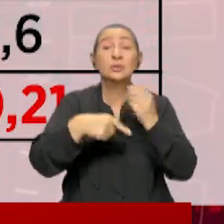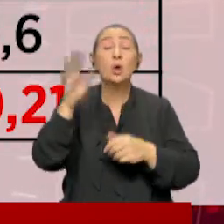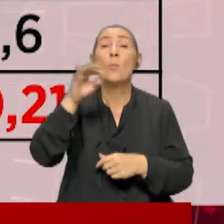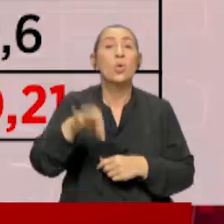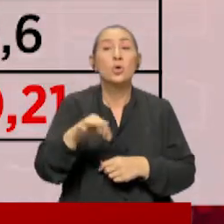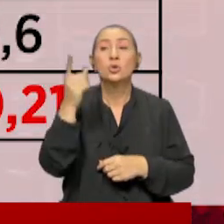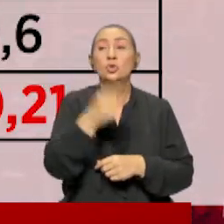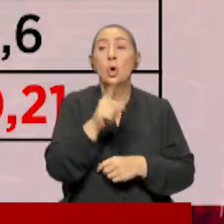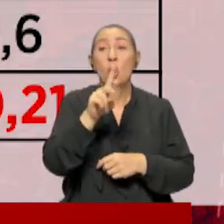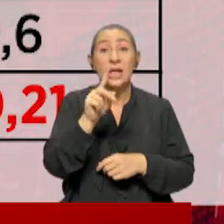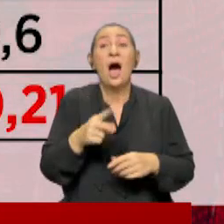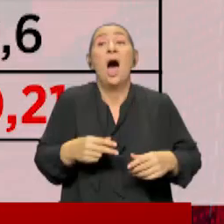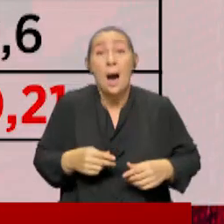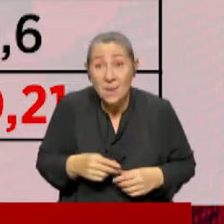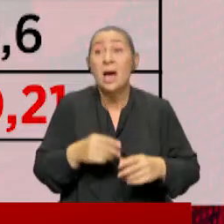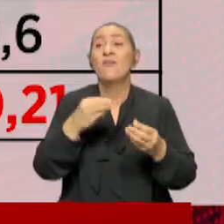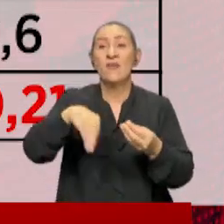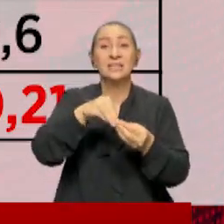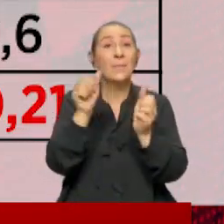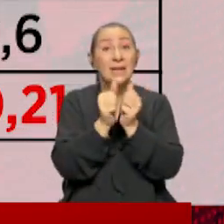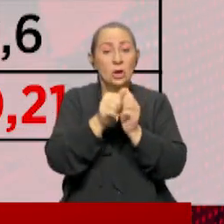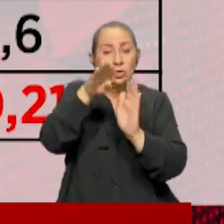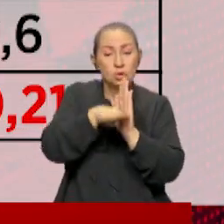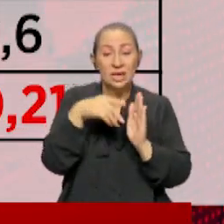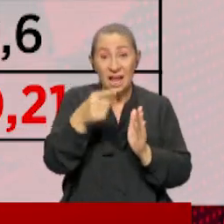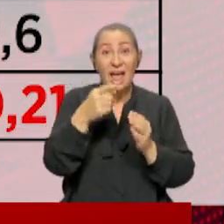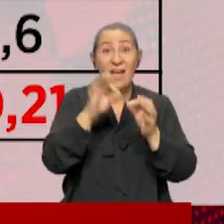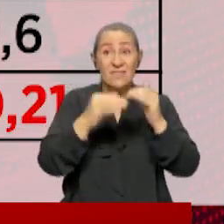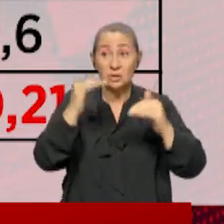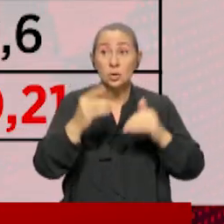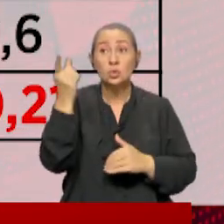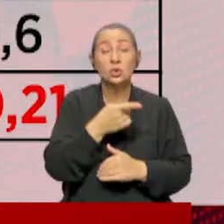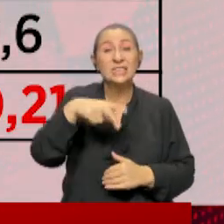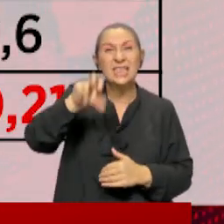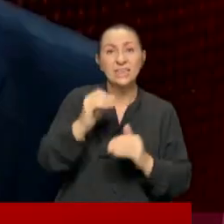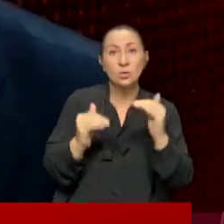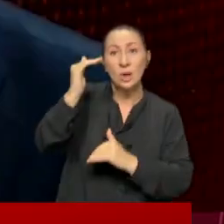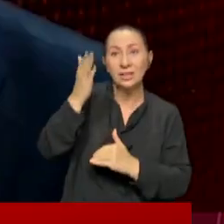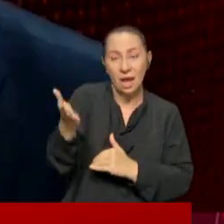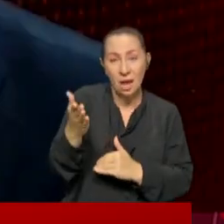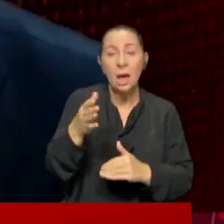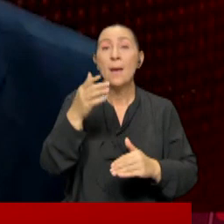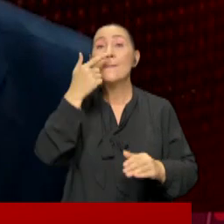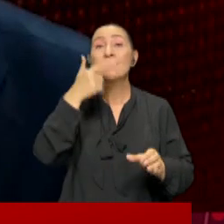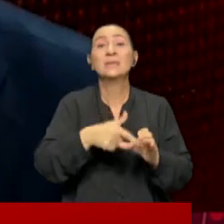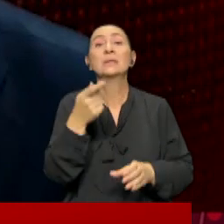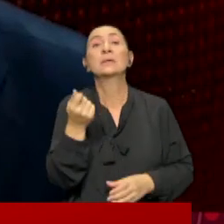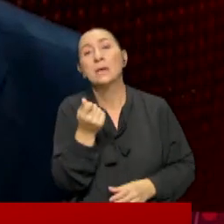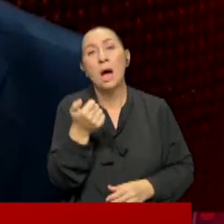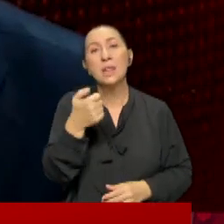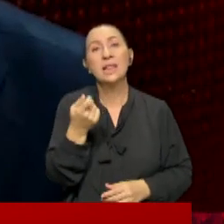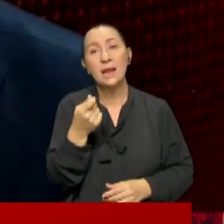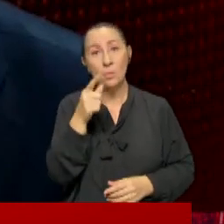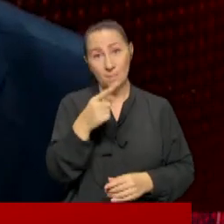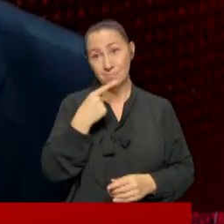bugün %12 ama faizle birlikte düşecek denilen enflasyon %80'in üzerinde. Akaryakıtın litresi 6